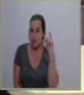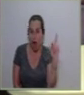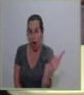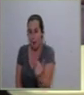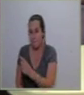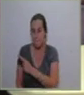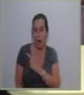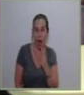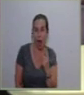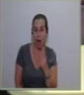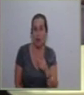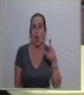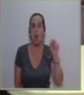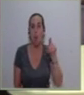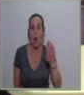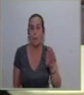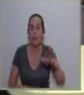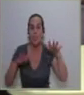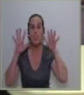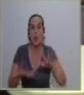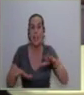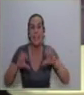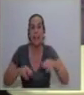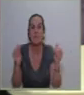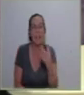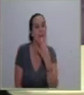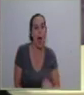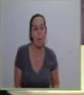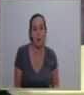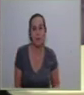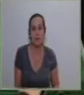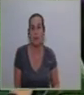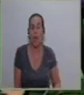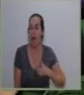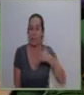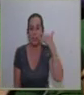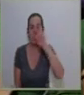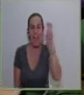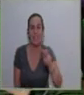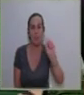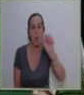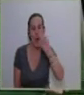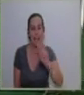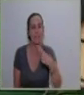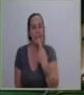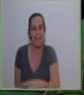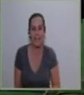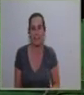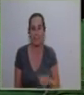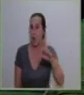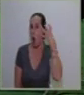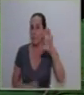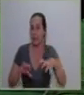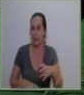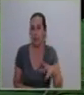כאן לראשונה בנדחפים. נואל ברקוביץ', שונאת כלבלבים קטנים וחמודים, אני אתקשר ל-SOS ואני אגיד להם את זה, היא לא אוהבת